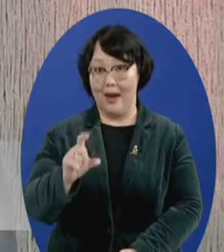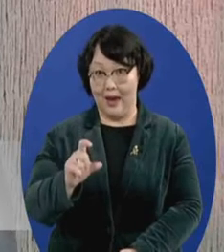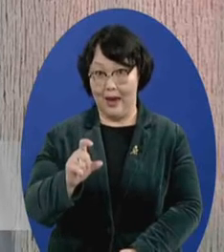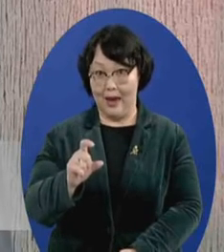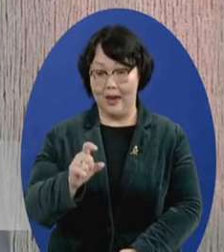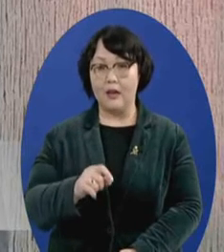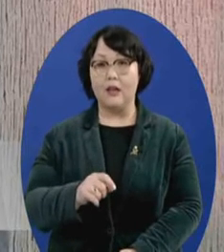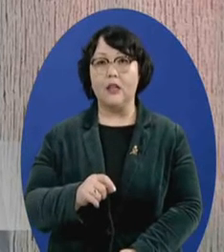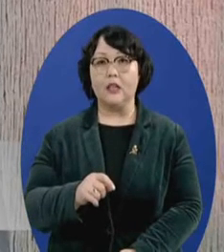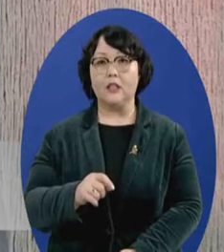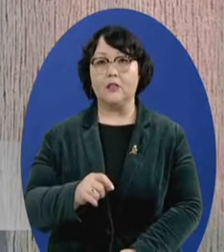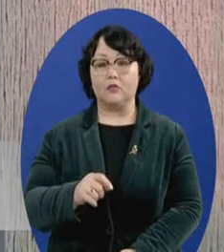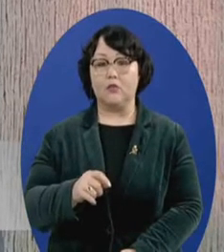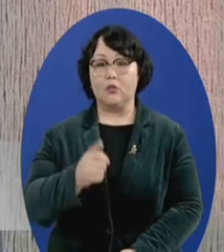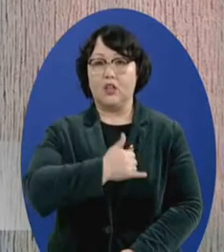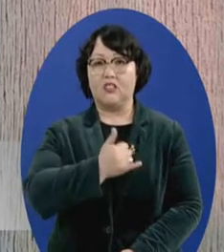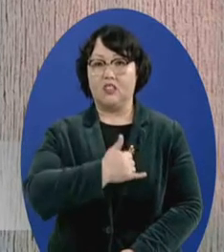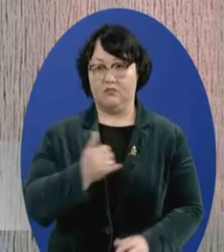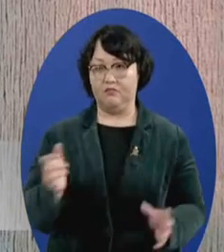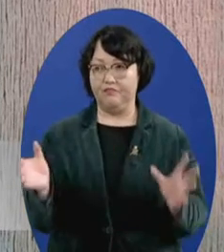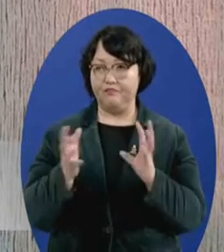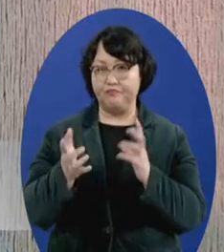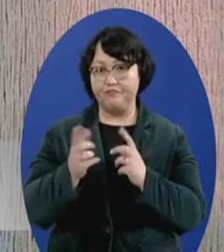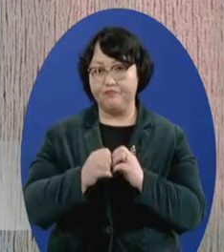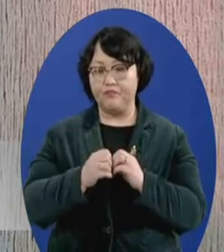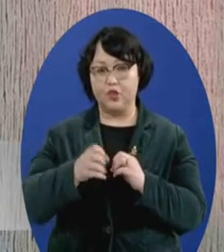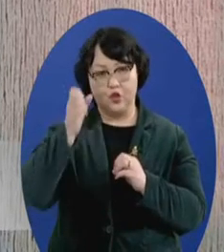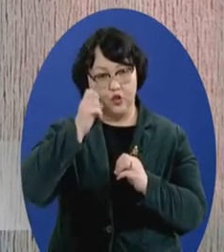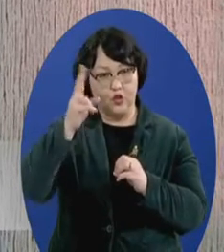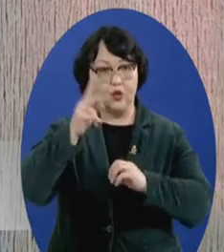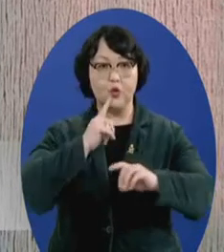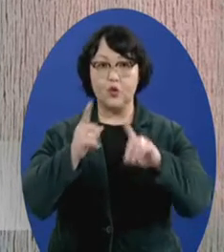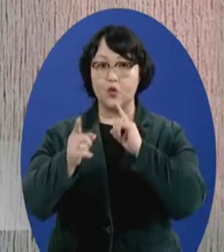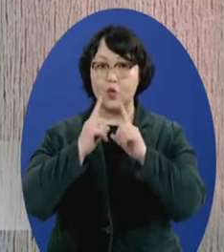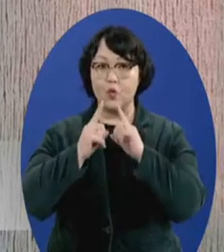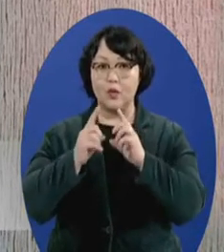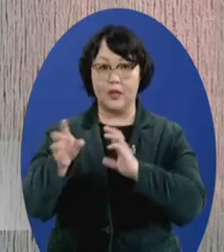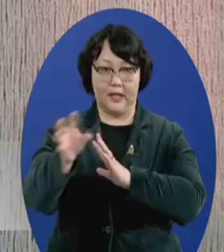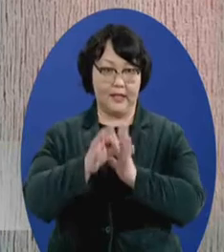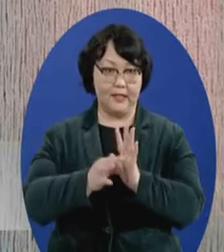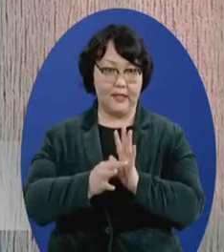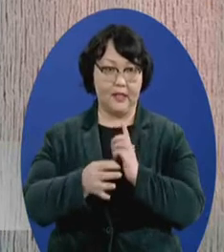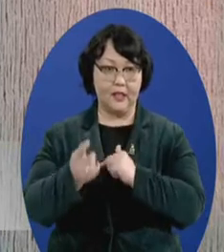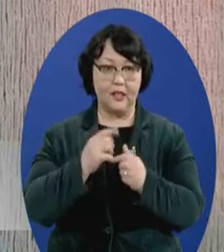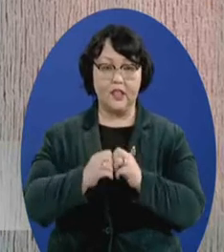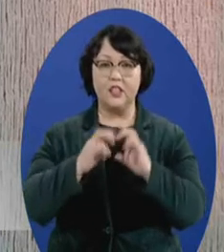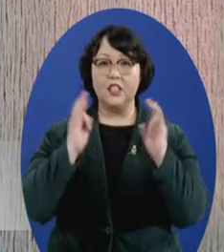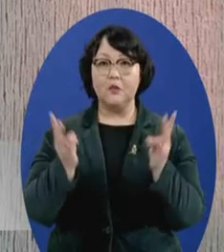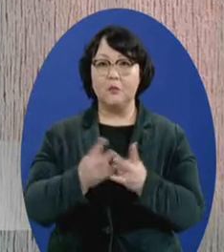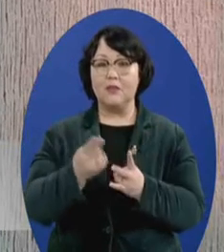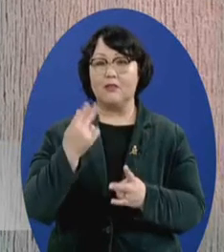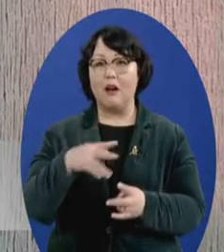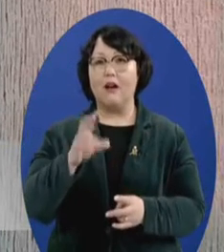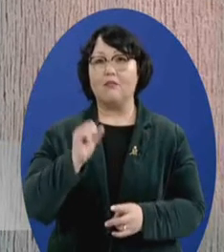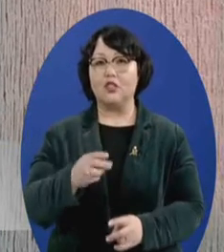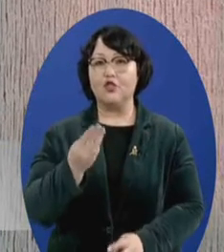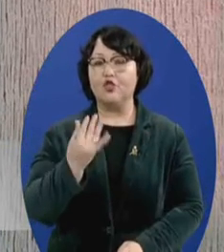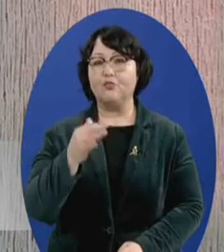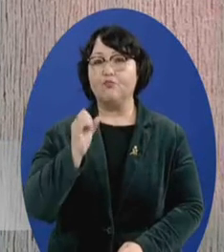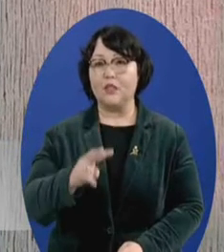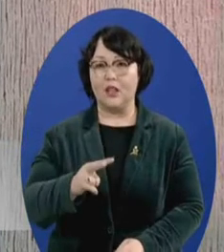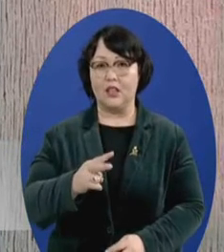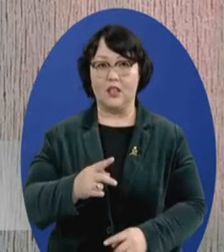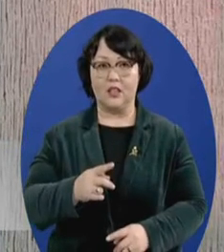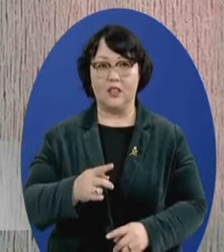холбоо одоо тэргүүлэгчдийн хурлаараа за ерөнхийлөгчийн зөвлөлөөр бас хилцэж энэ нийгмийн даатгалын шинтэглийг